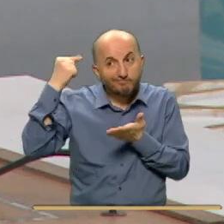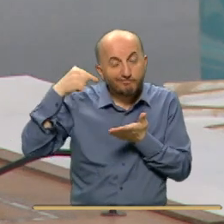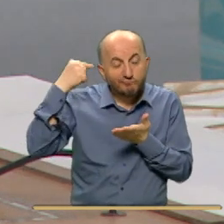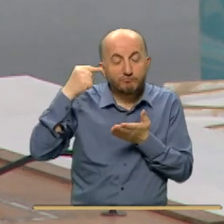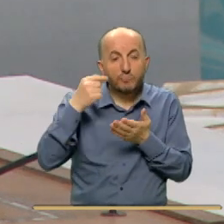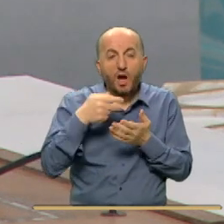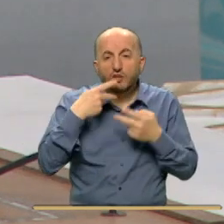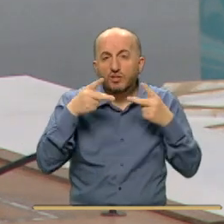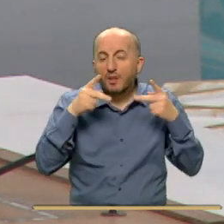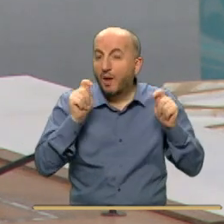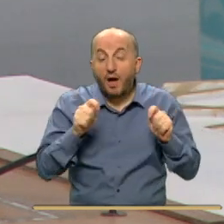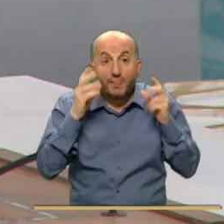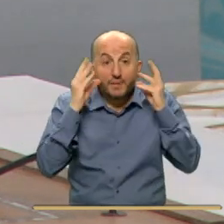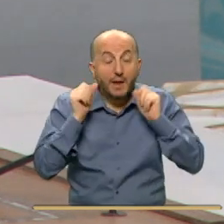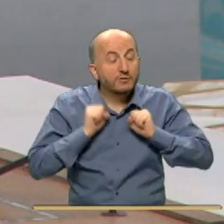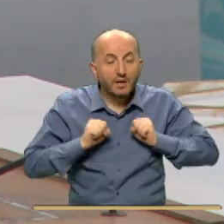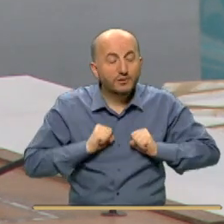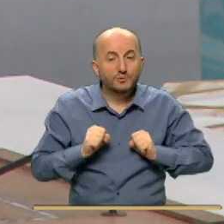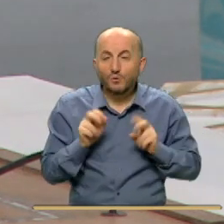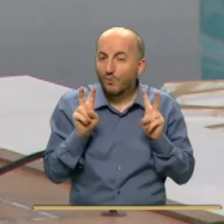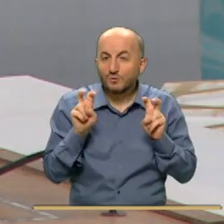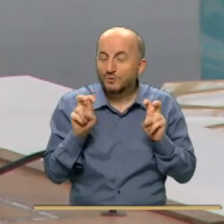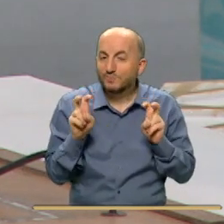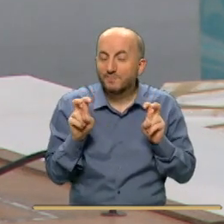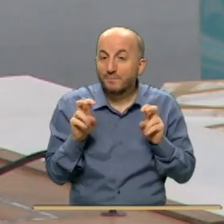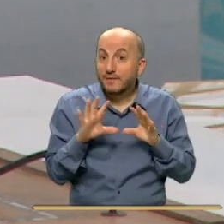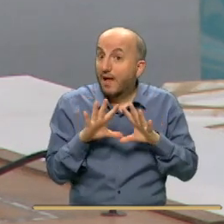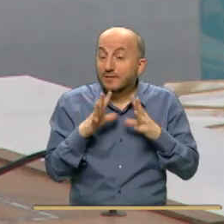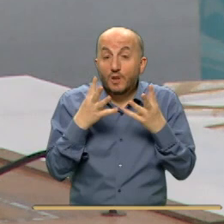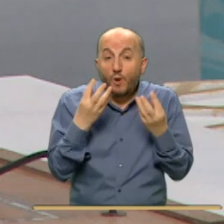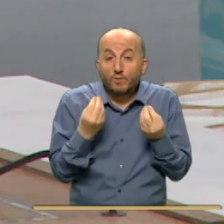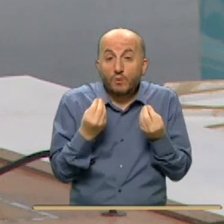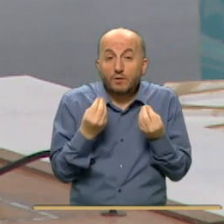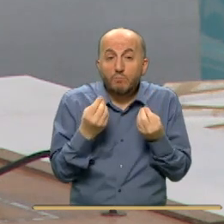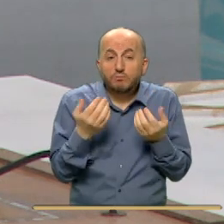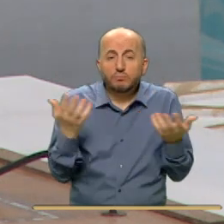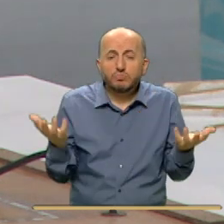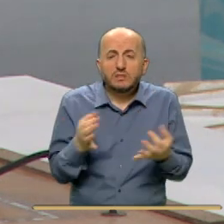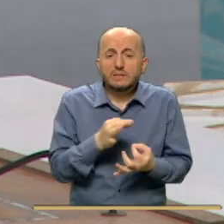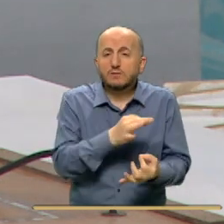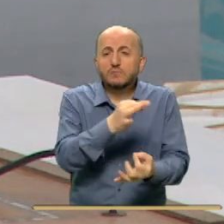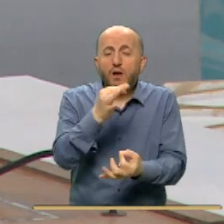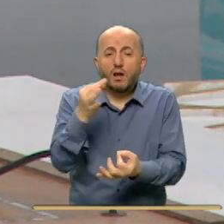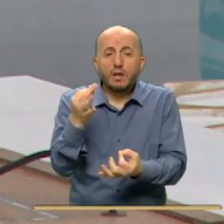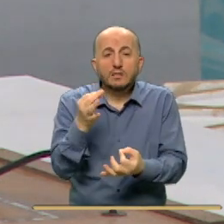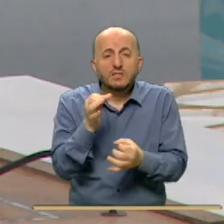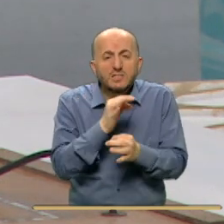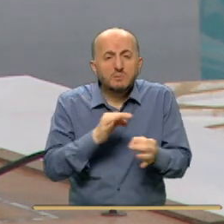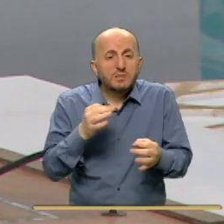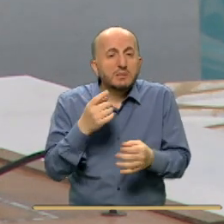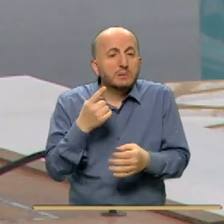stratejistler yorumlar yapıyor. Anlamaya çalışıyor meseleyi. Nasıl oluyor da bu kadar insan, hiçbir resmi görevi